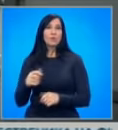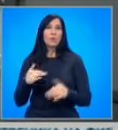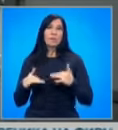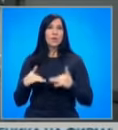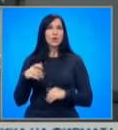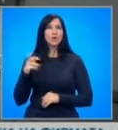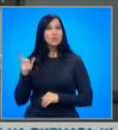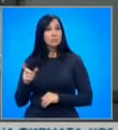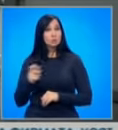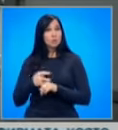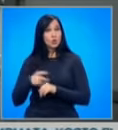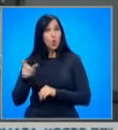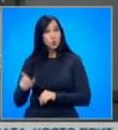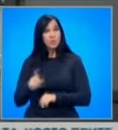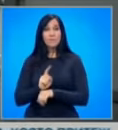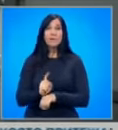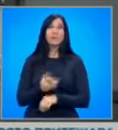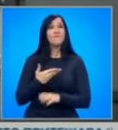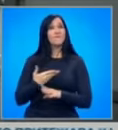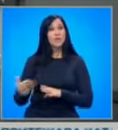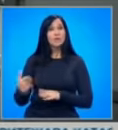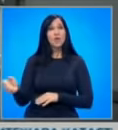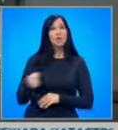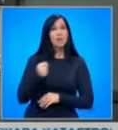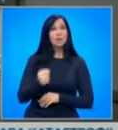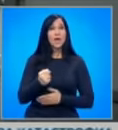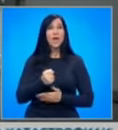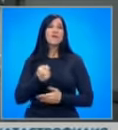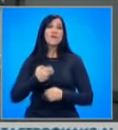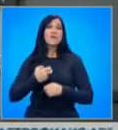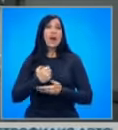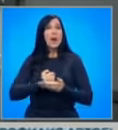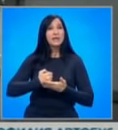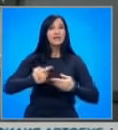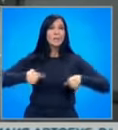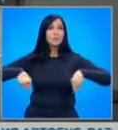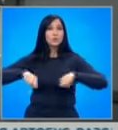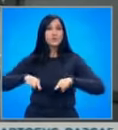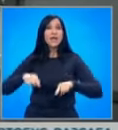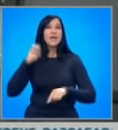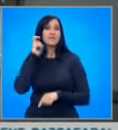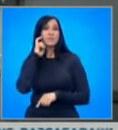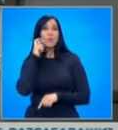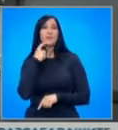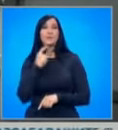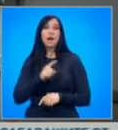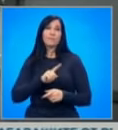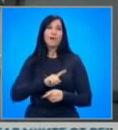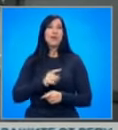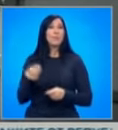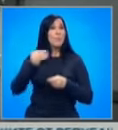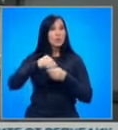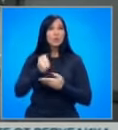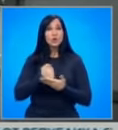лекари, а в момента те вече са настанени и в лечебно заведение в Скопие за долекуване и